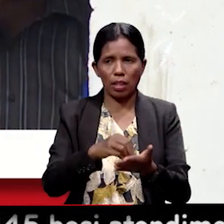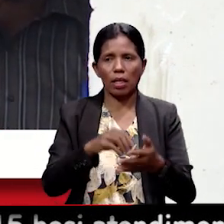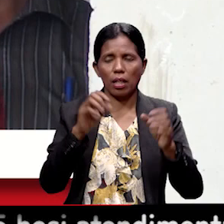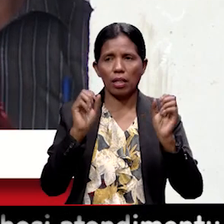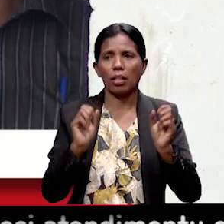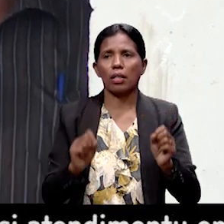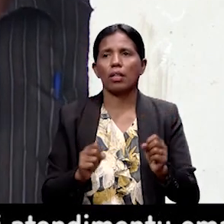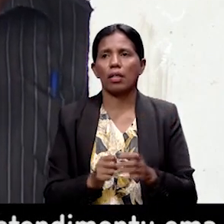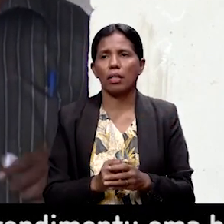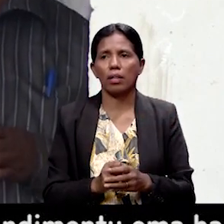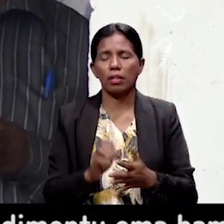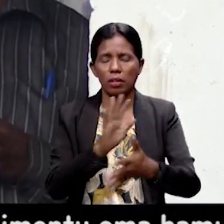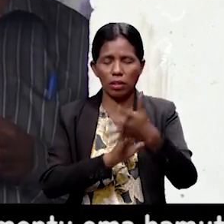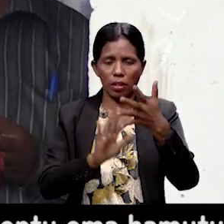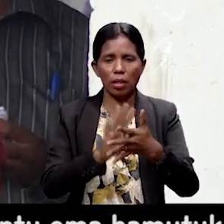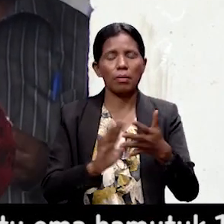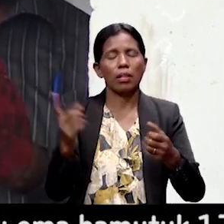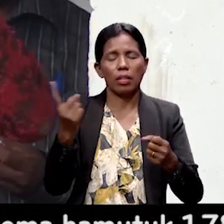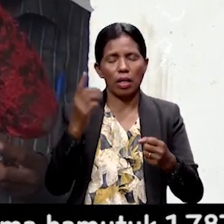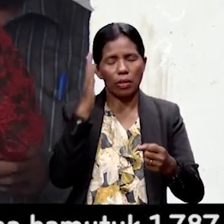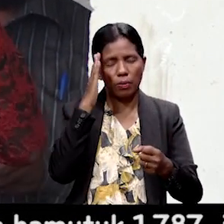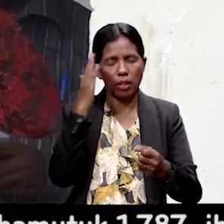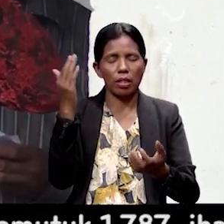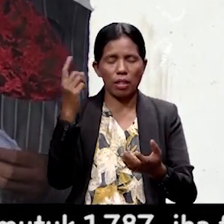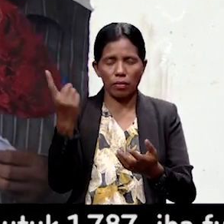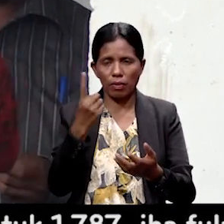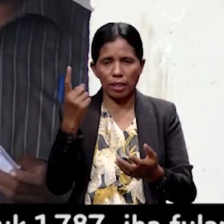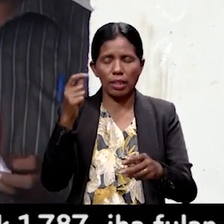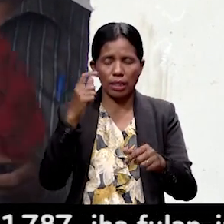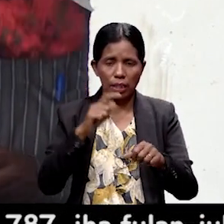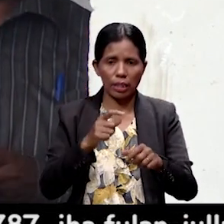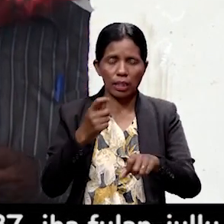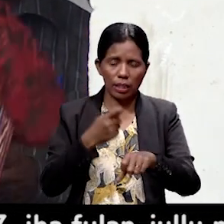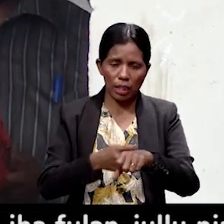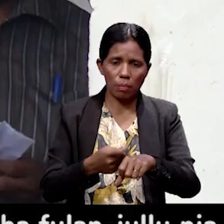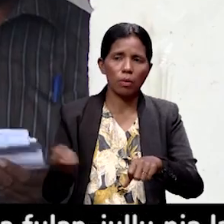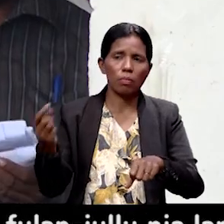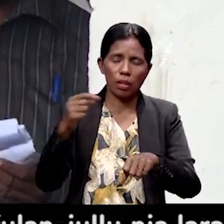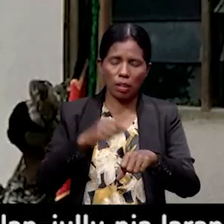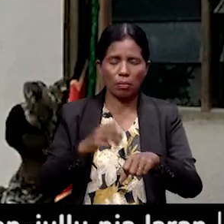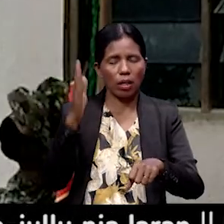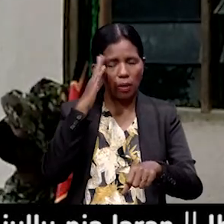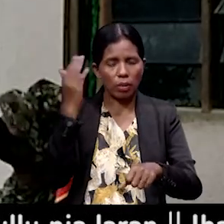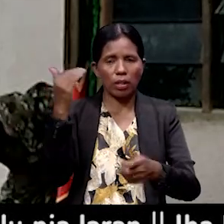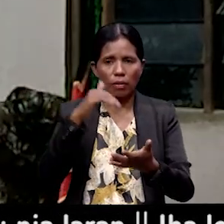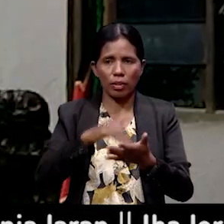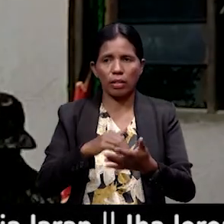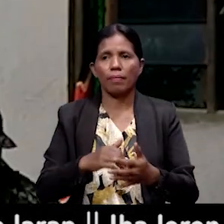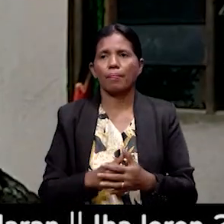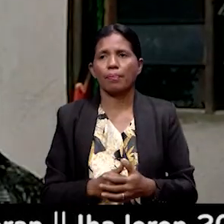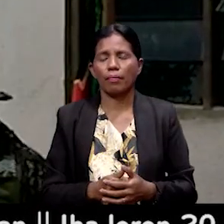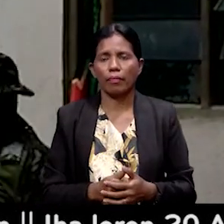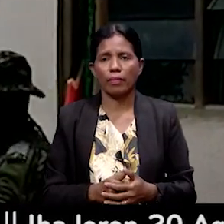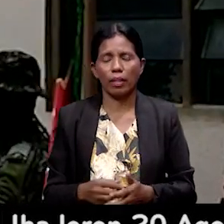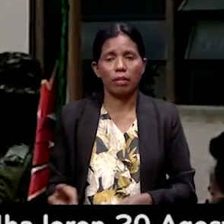bele komemora na fati tempo ba tempo ko di hanoi na fati itene ambe aswa insene tur valentil